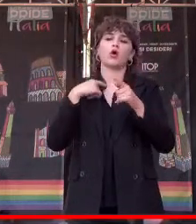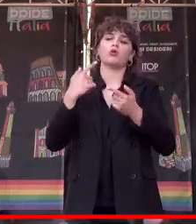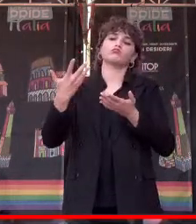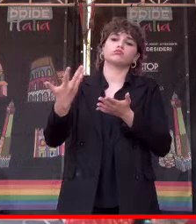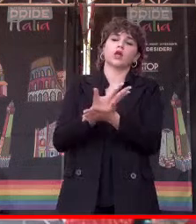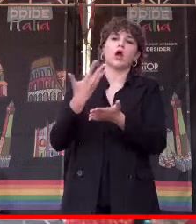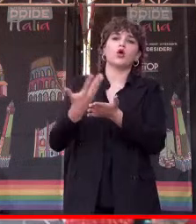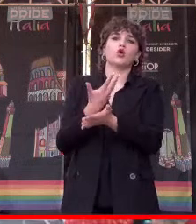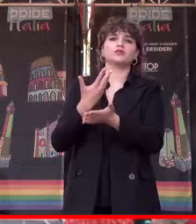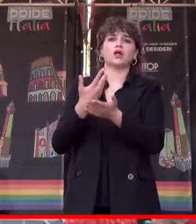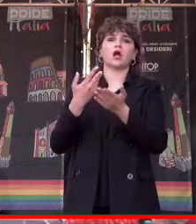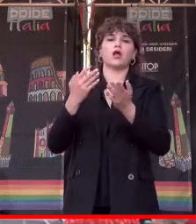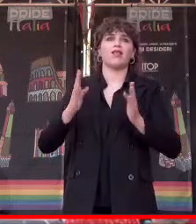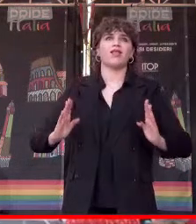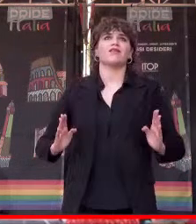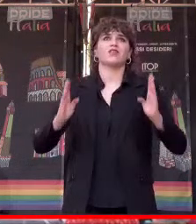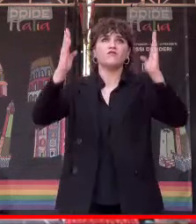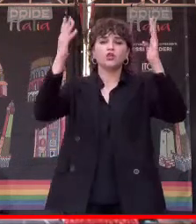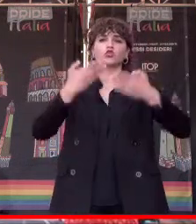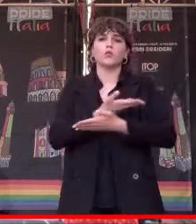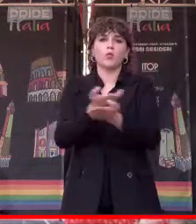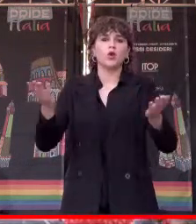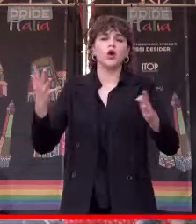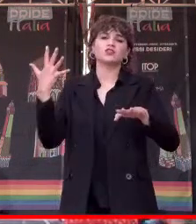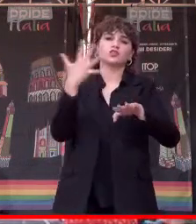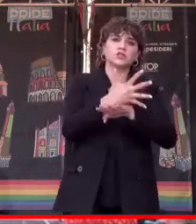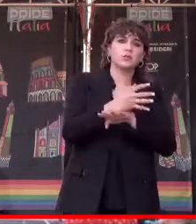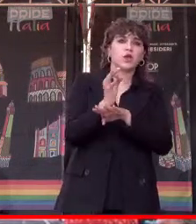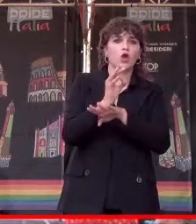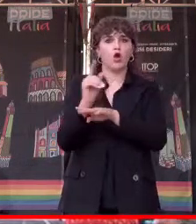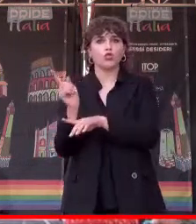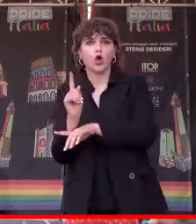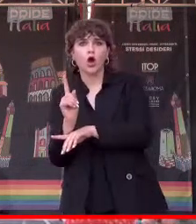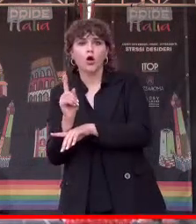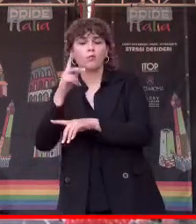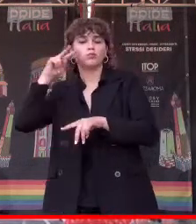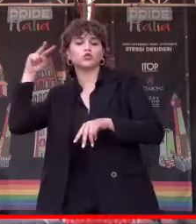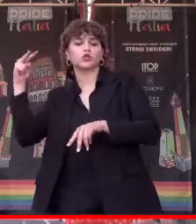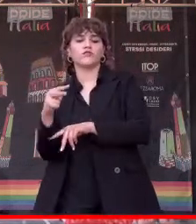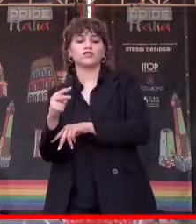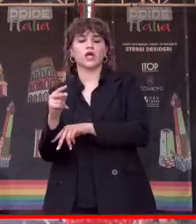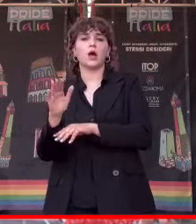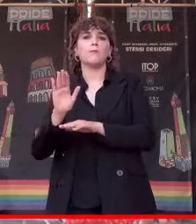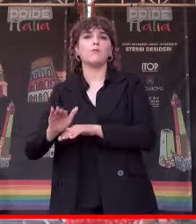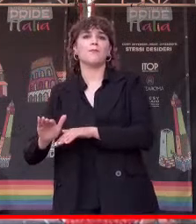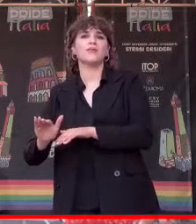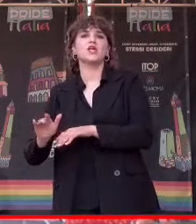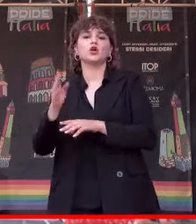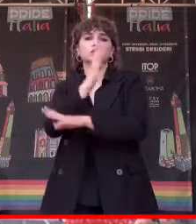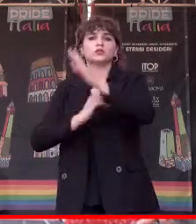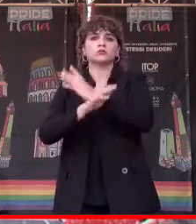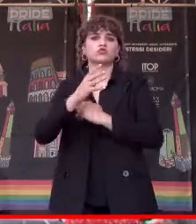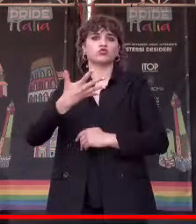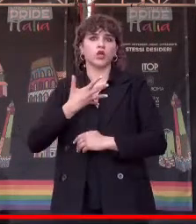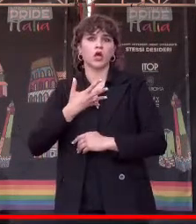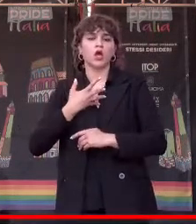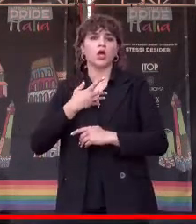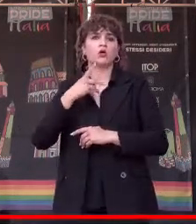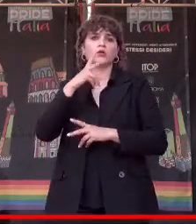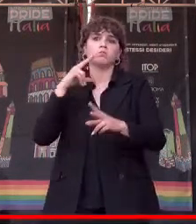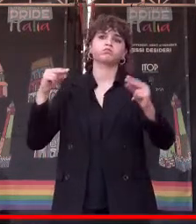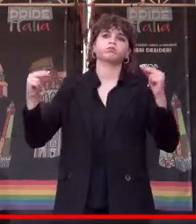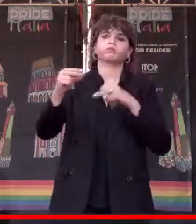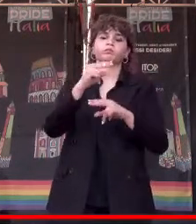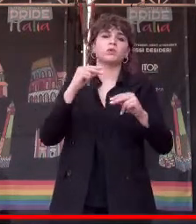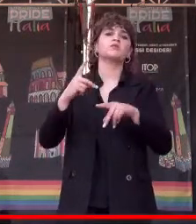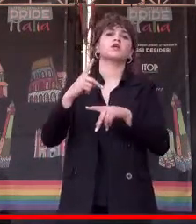edificio pubblico accessibile o meno dal punto di vista di un bambino con disabilità. Quindi parliamo di scuole, parliamo di servizi alla persona. Ci facciamo un altro dibattito.